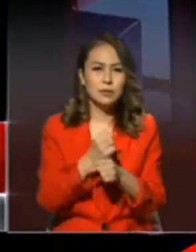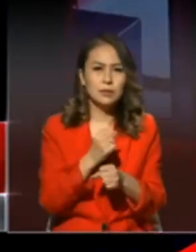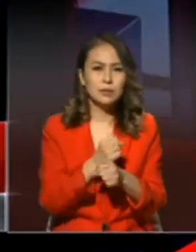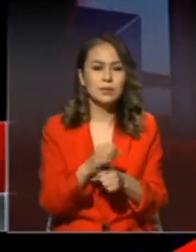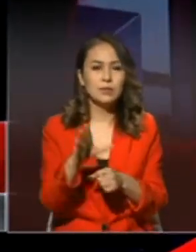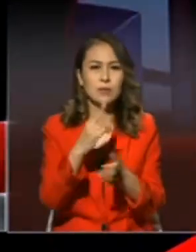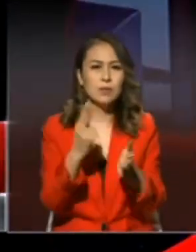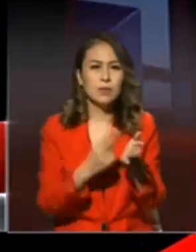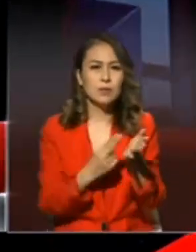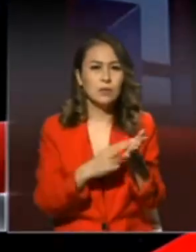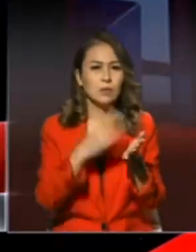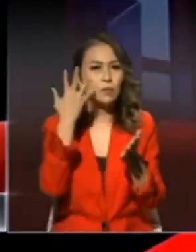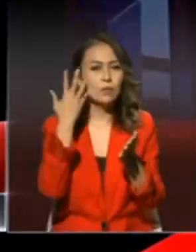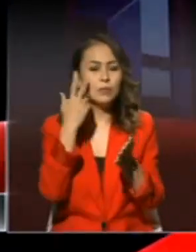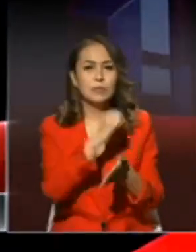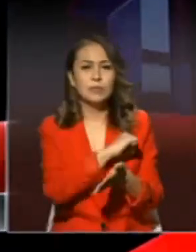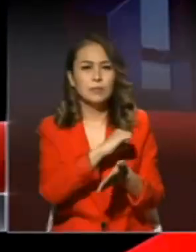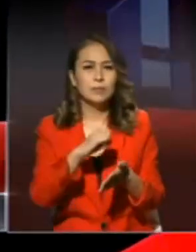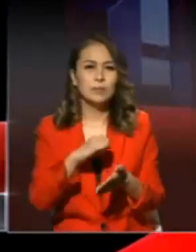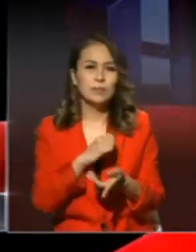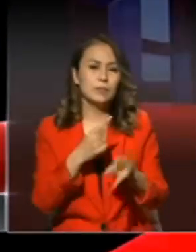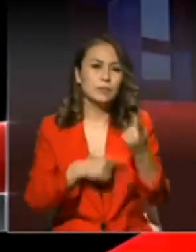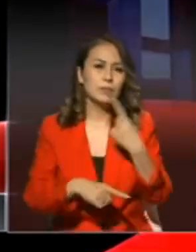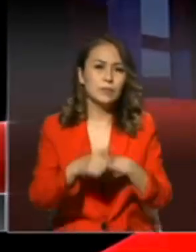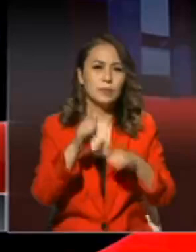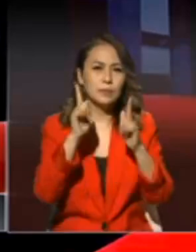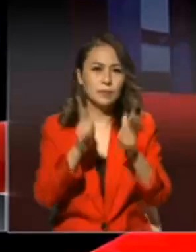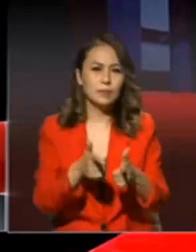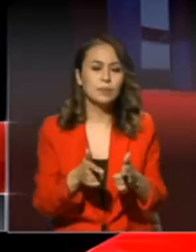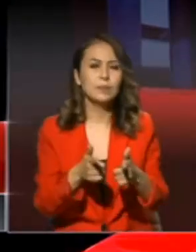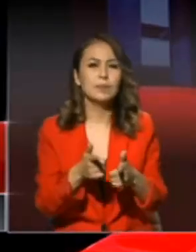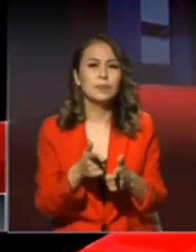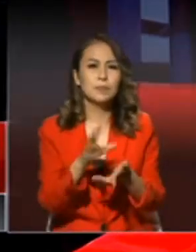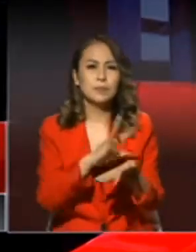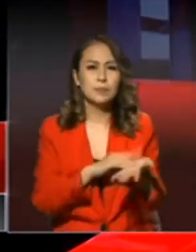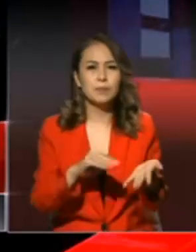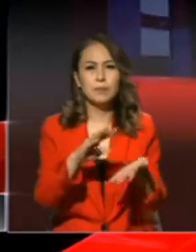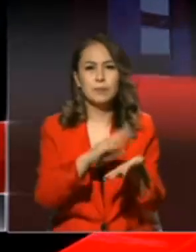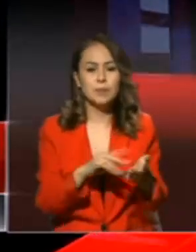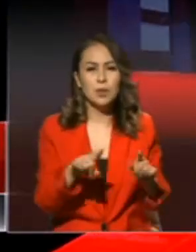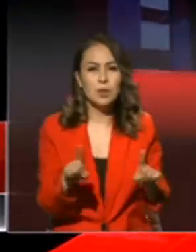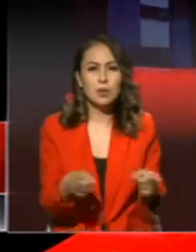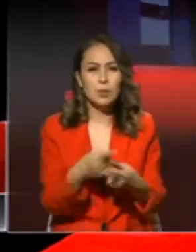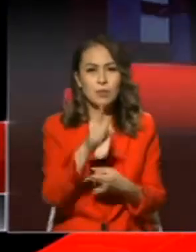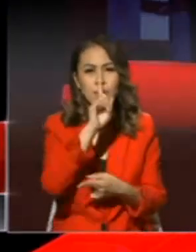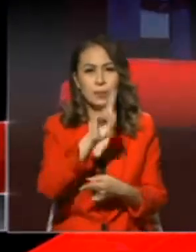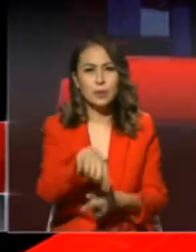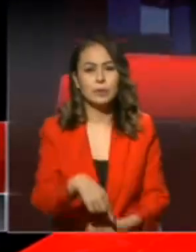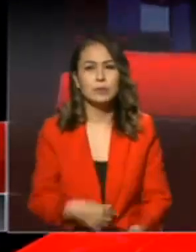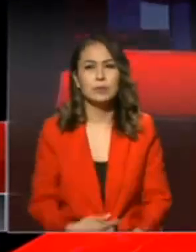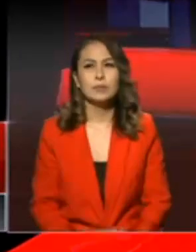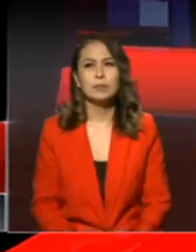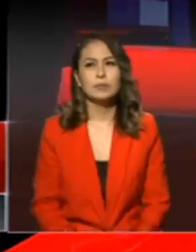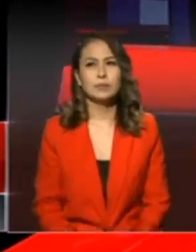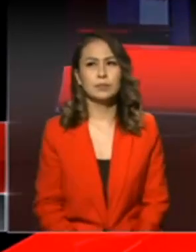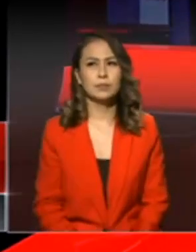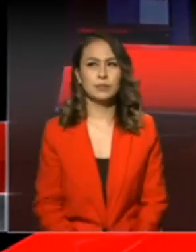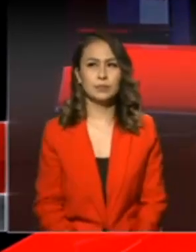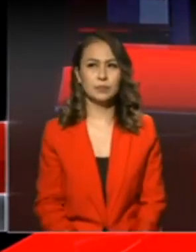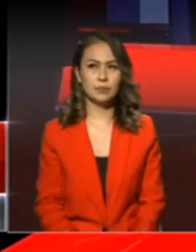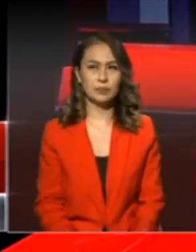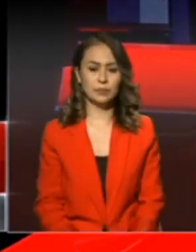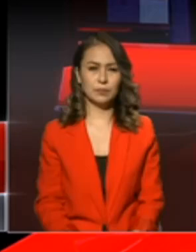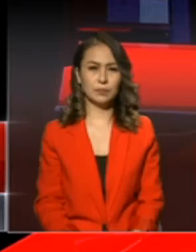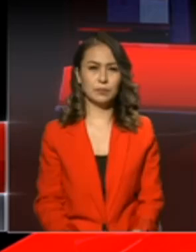бәрін дәлелдеп жүргенде науқас қайтыс көреді, қайтадан келесі науқас болады, тура сол жерде қайталанып келе береді. Дамымайды ол ешқашан ол. Дұрыс айтасыз. Иә,